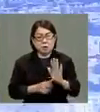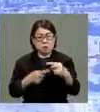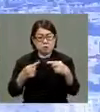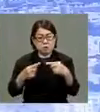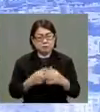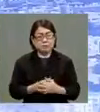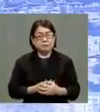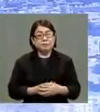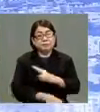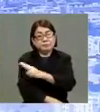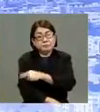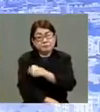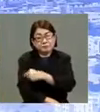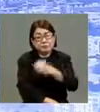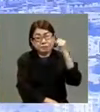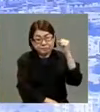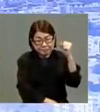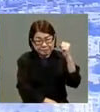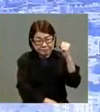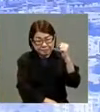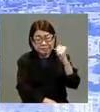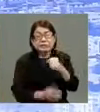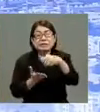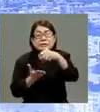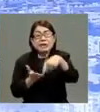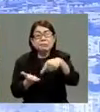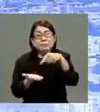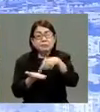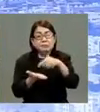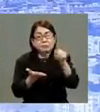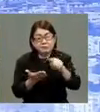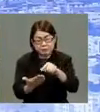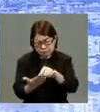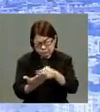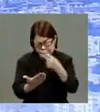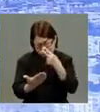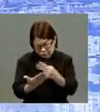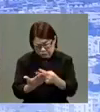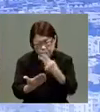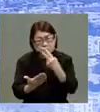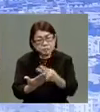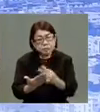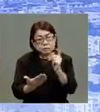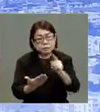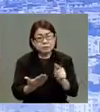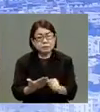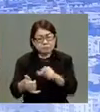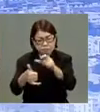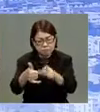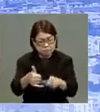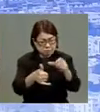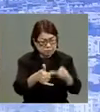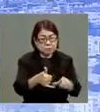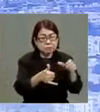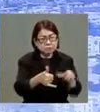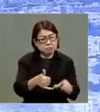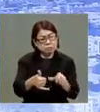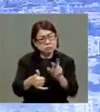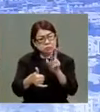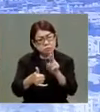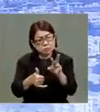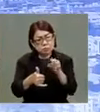เป็นแอปพลิเคชันที่เอาไว้ในเรื่องของการที่จะดูความเสี่ยงของบุคคลนะครับเพราะต้องเข้าไปกร